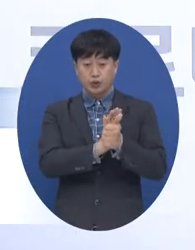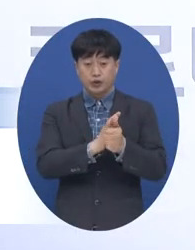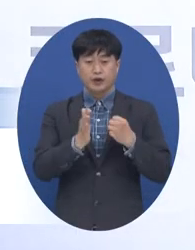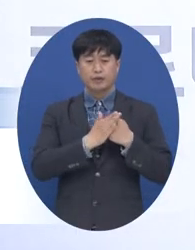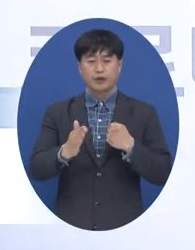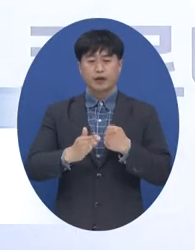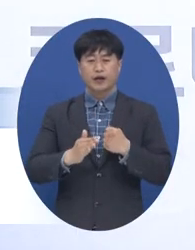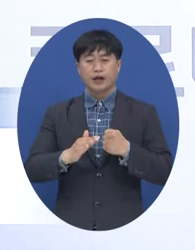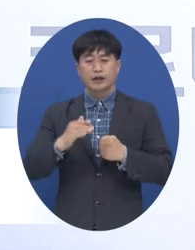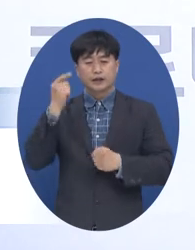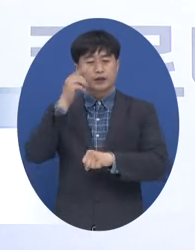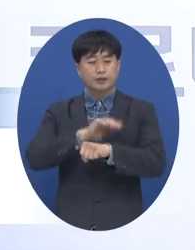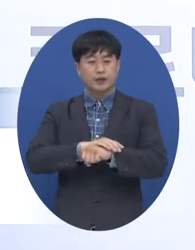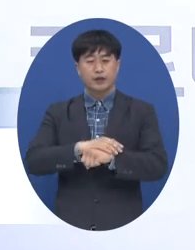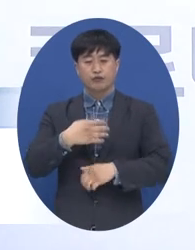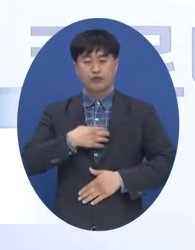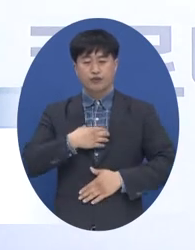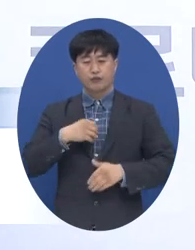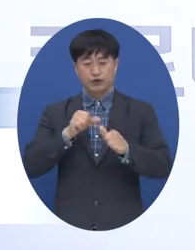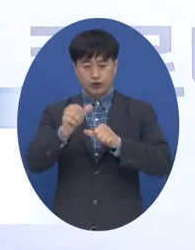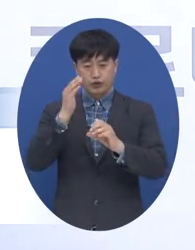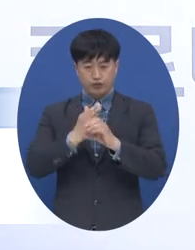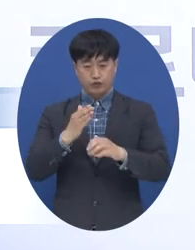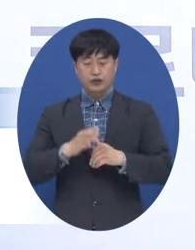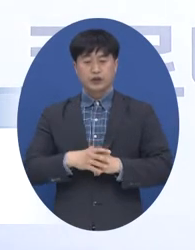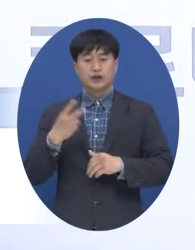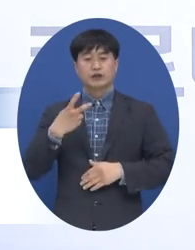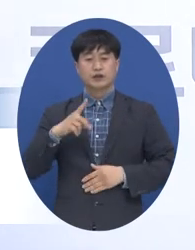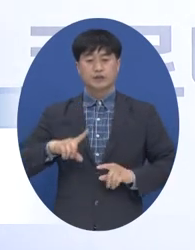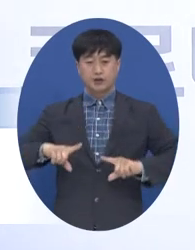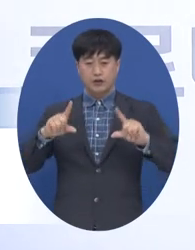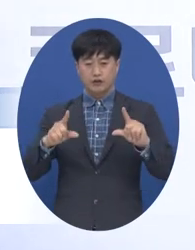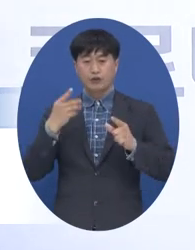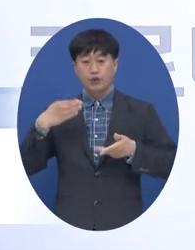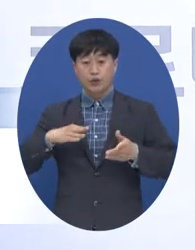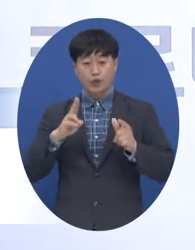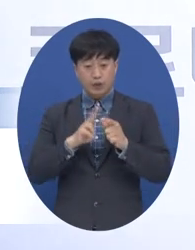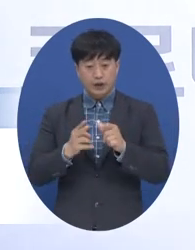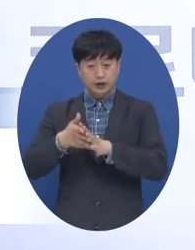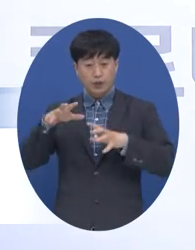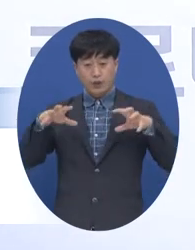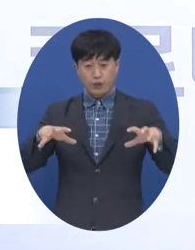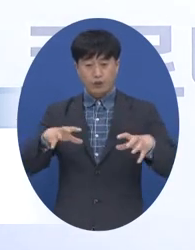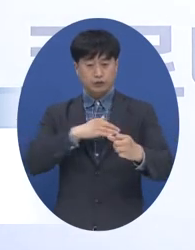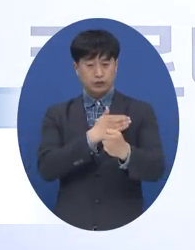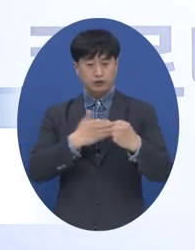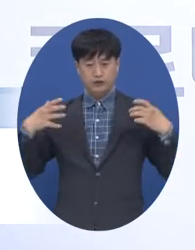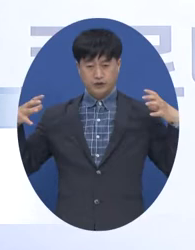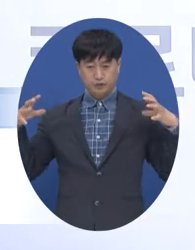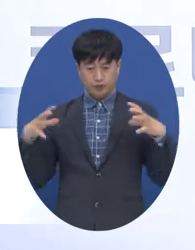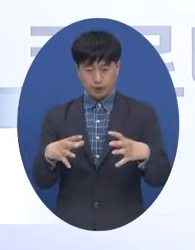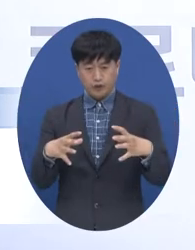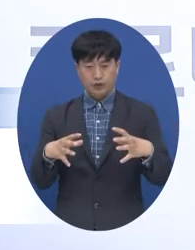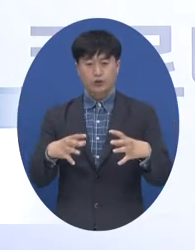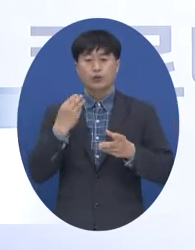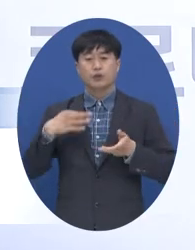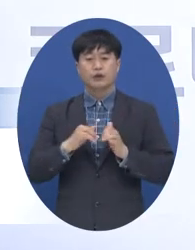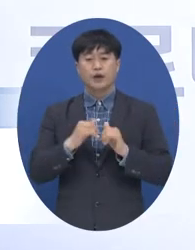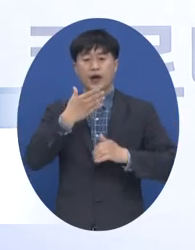덕분에 슬기롭게 위기를 극복해 나가고 있습니다. 2021년은 경기도와 시군의 역량을